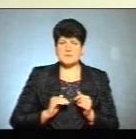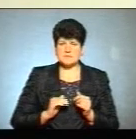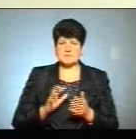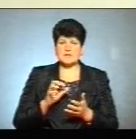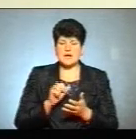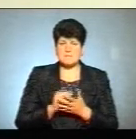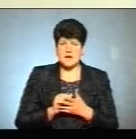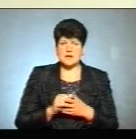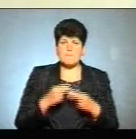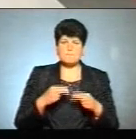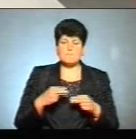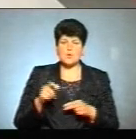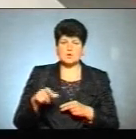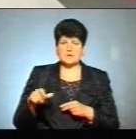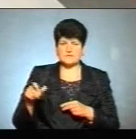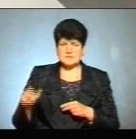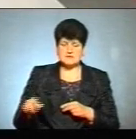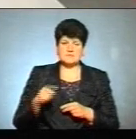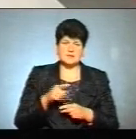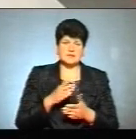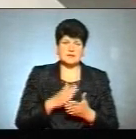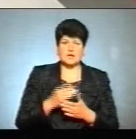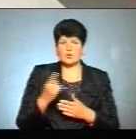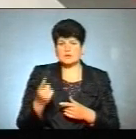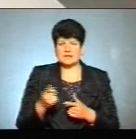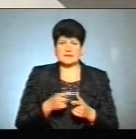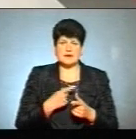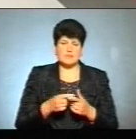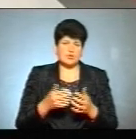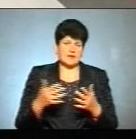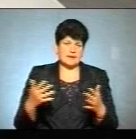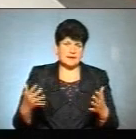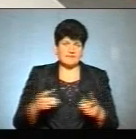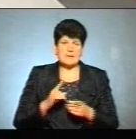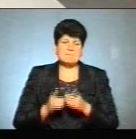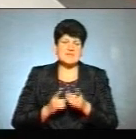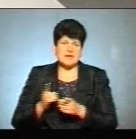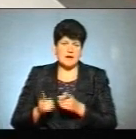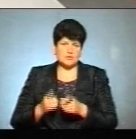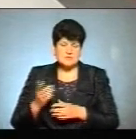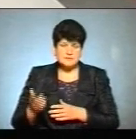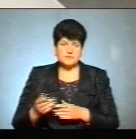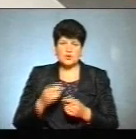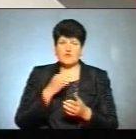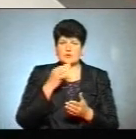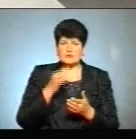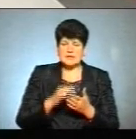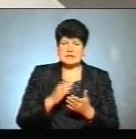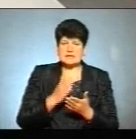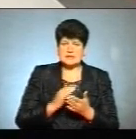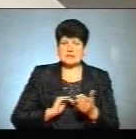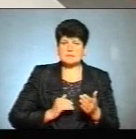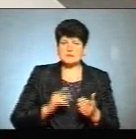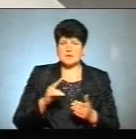продавців, їх є, наприклад, може один, а може декілька, вони міняються там щоденно, то відповідальність лежить на